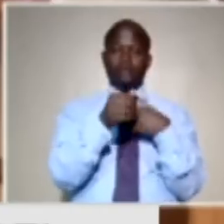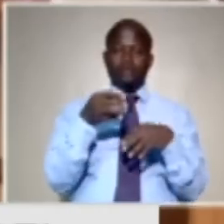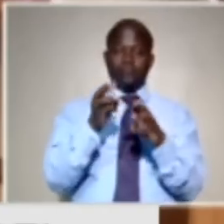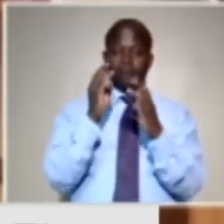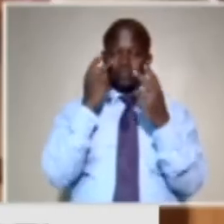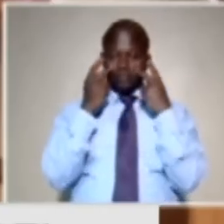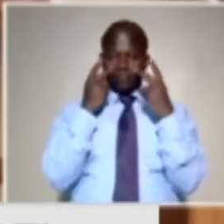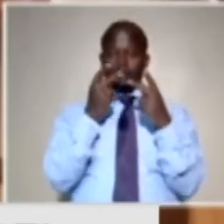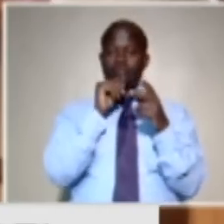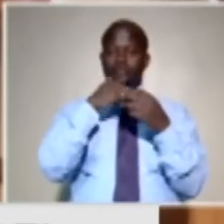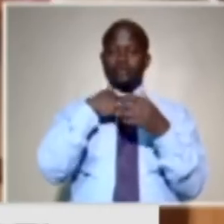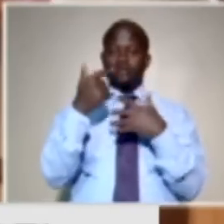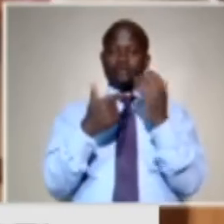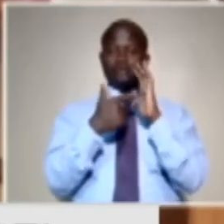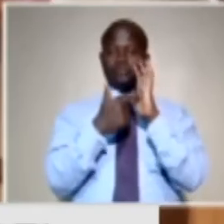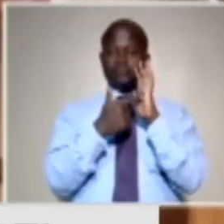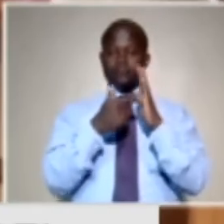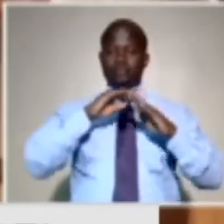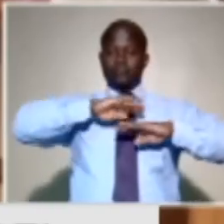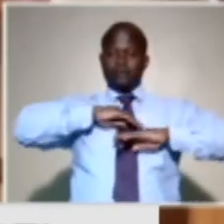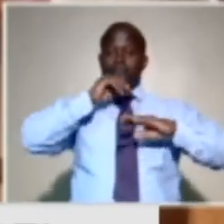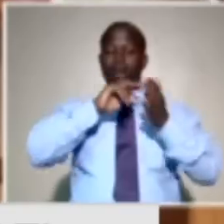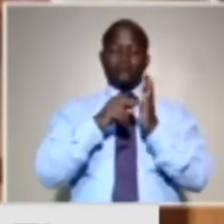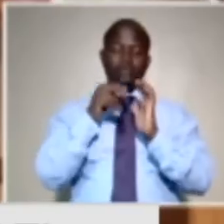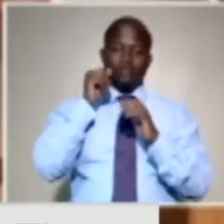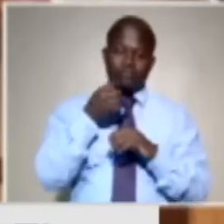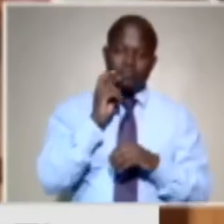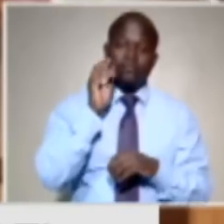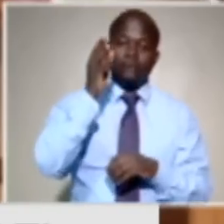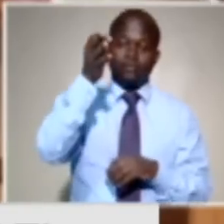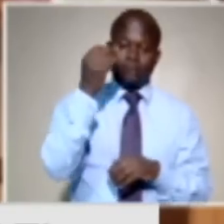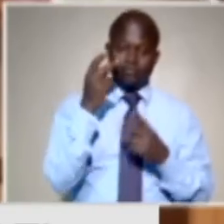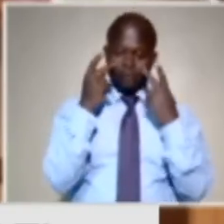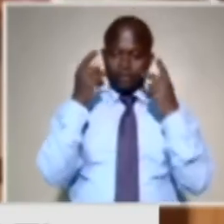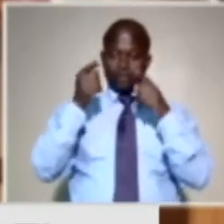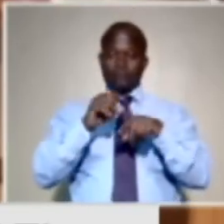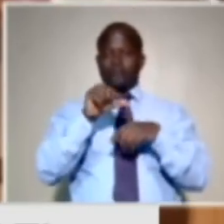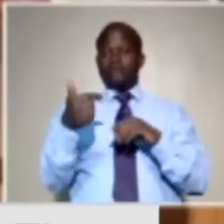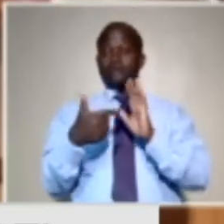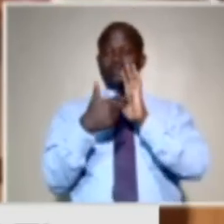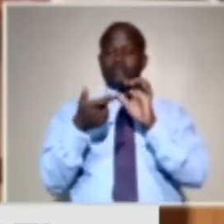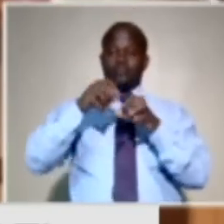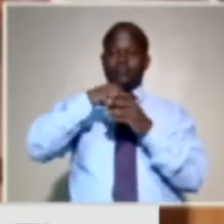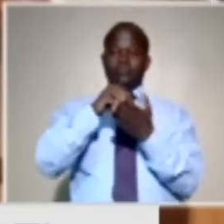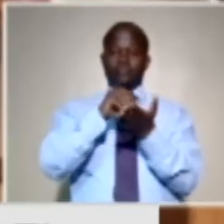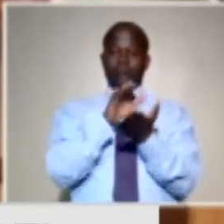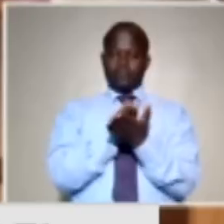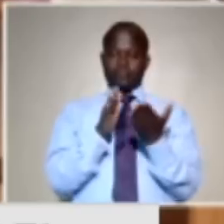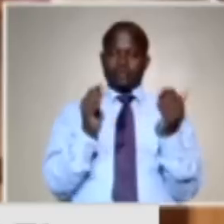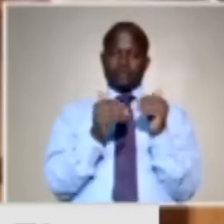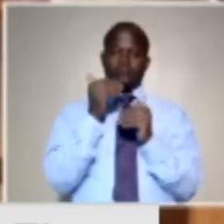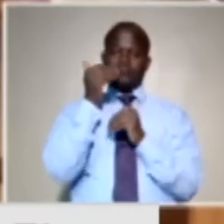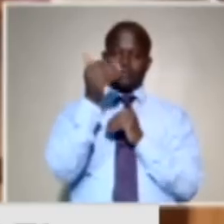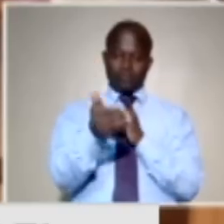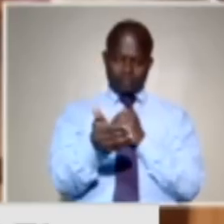zibibona zidafite ibimenyetso bihagije. Ibyo bitavuze ngo ejo cyangwa ejo bundi habonetse ibindi bimenyetso byakongerwa muri dosiye akaba